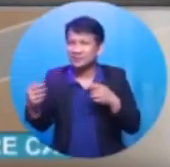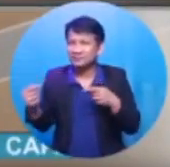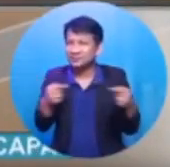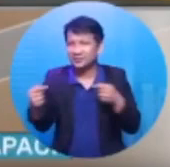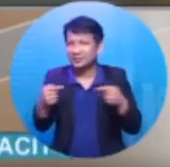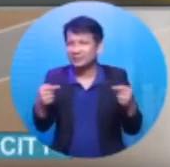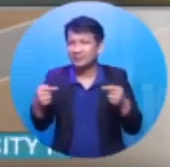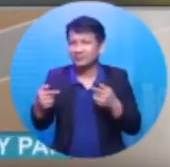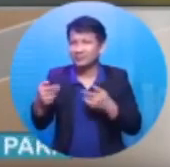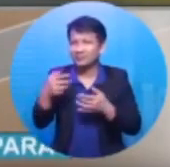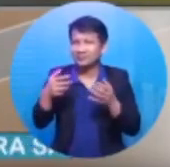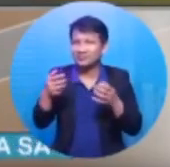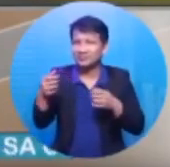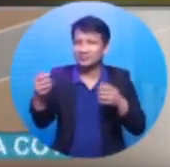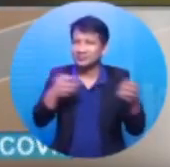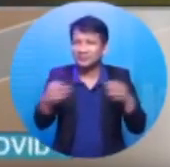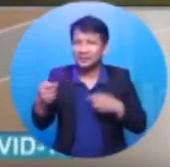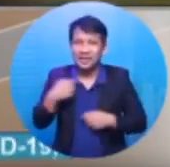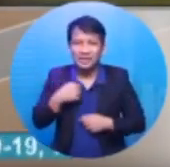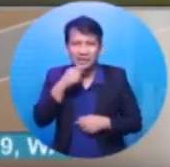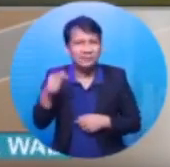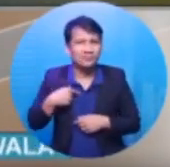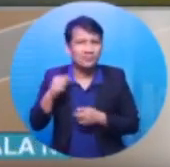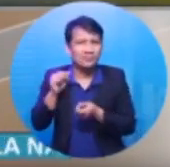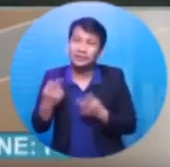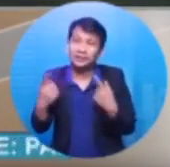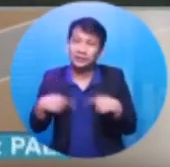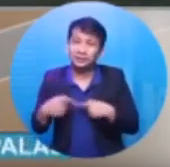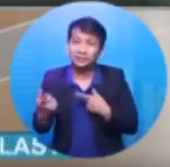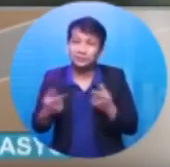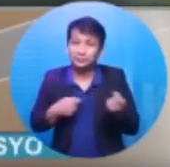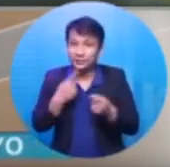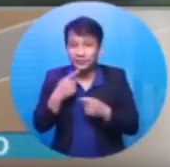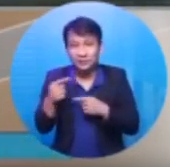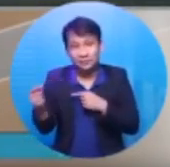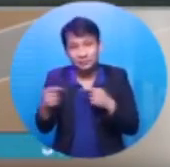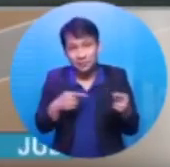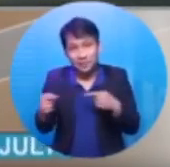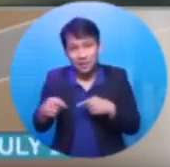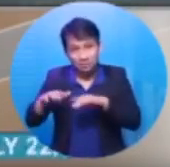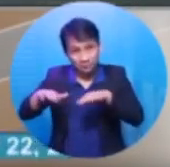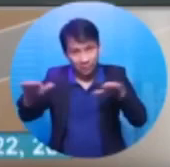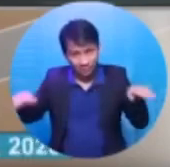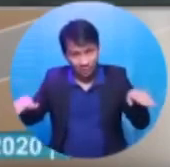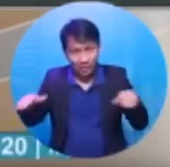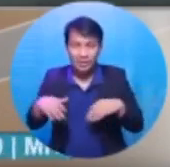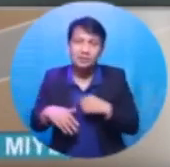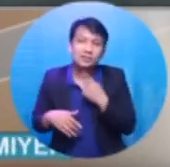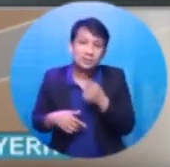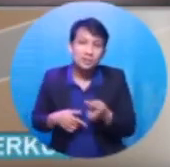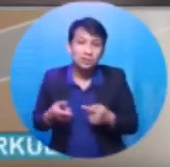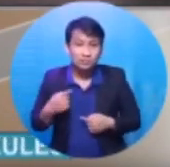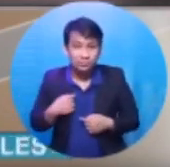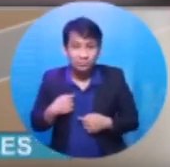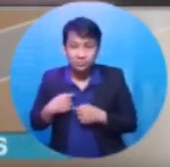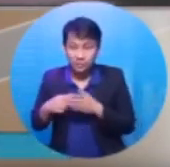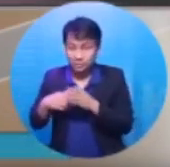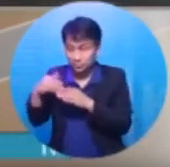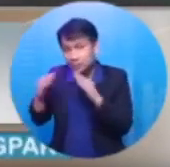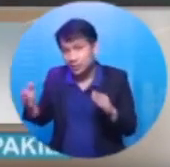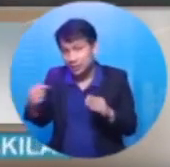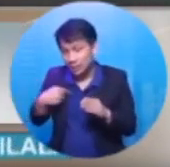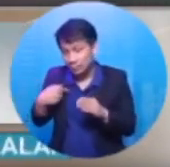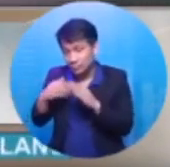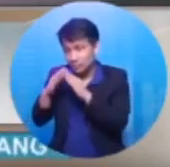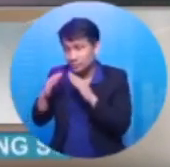kayo sa rambulan? Hindi naman po ako nakisaw-saw, sir. May away kabataan. Okay. Eh ngayon po, galing po ako sa loob ng